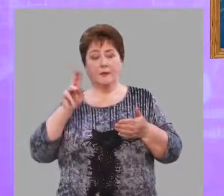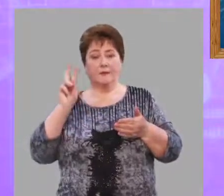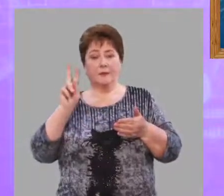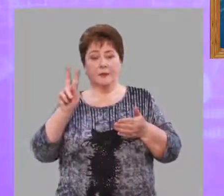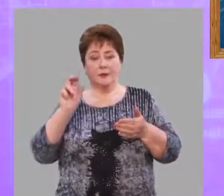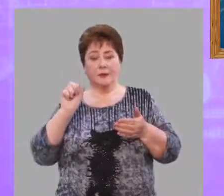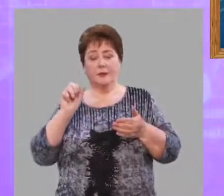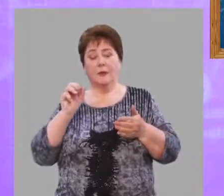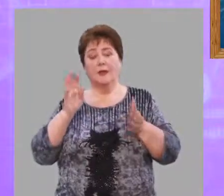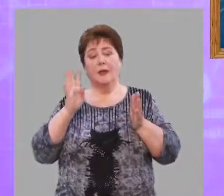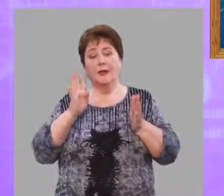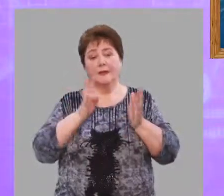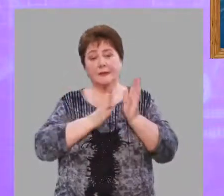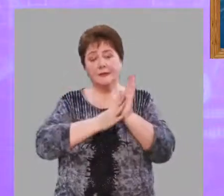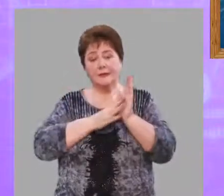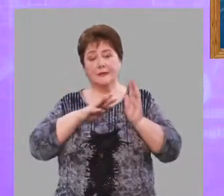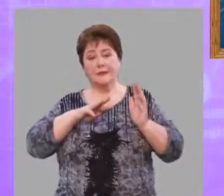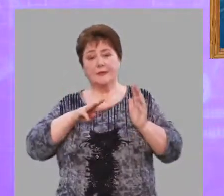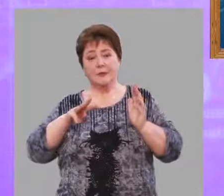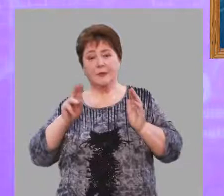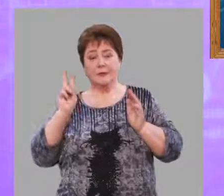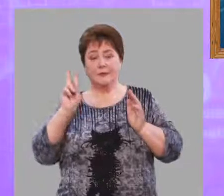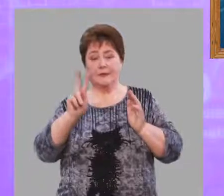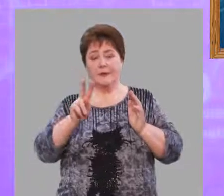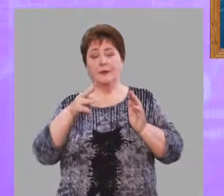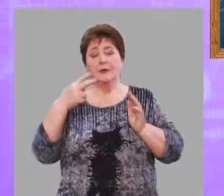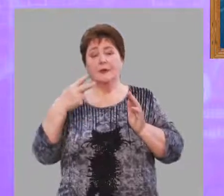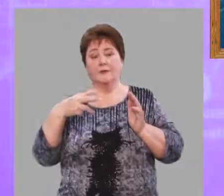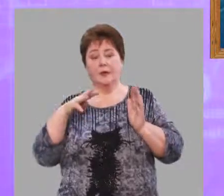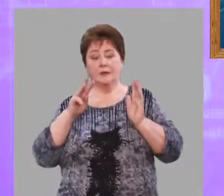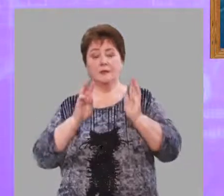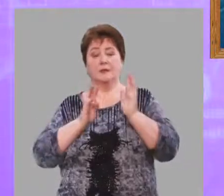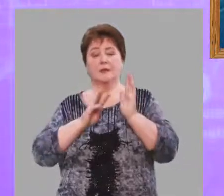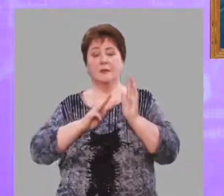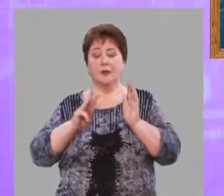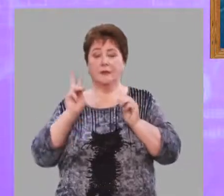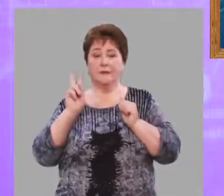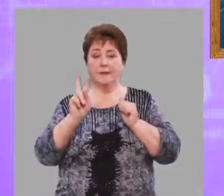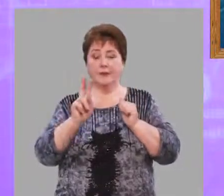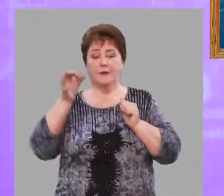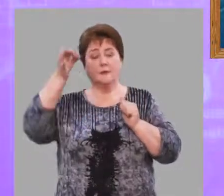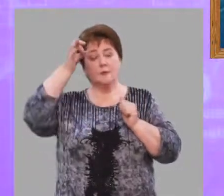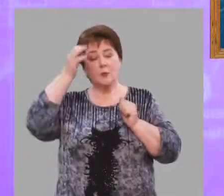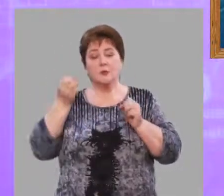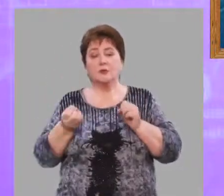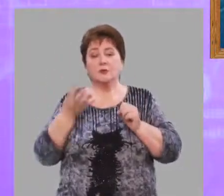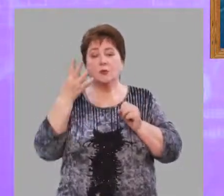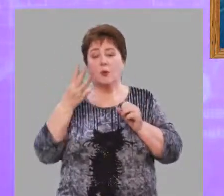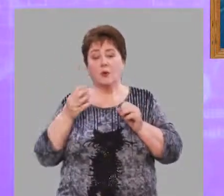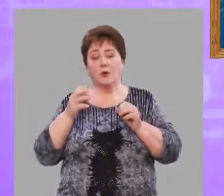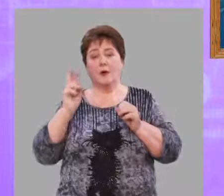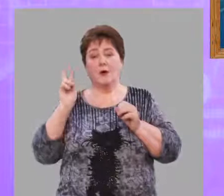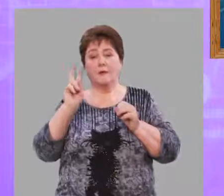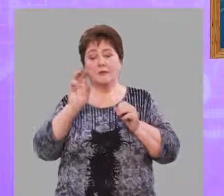квадратных, 9 метров квадратных, 20 метров квадратных. Вспомните, сколько